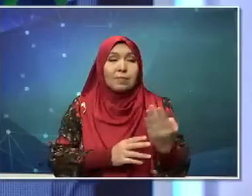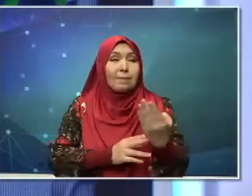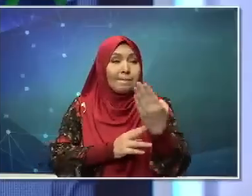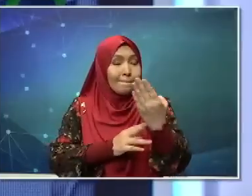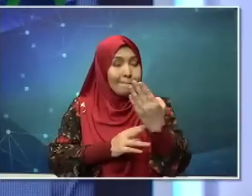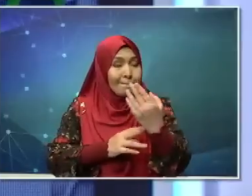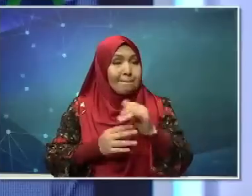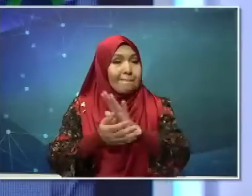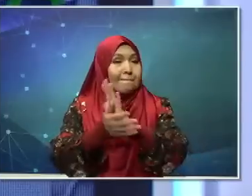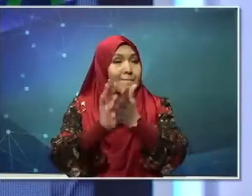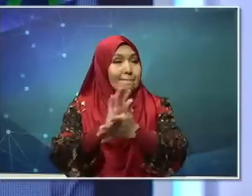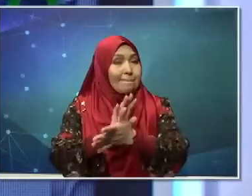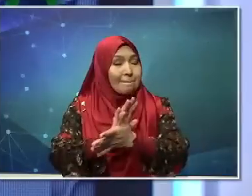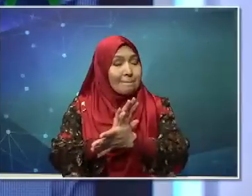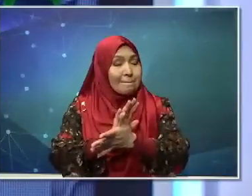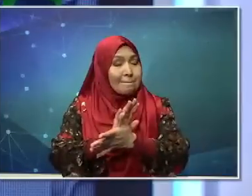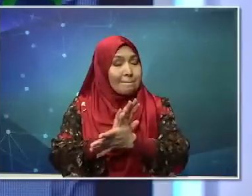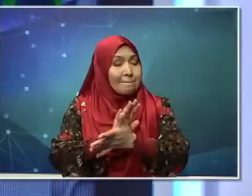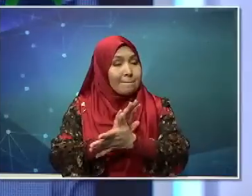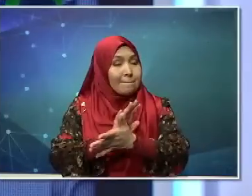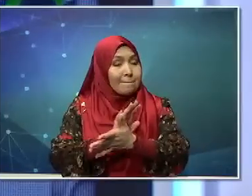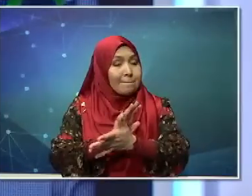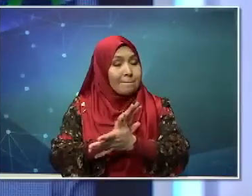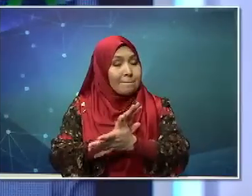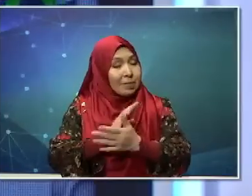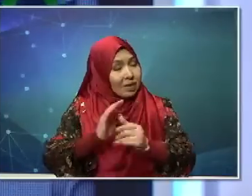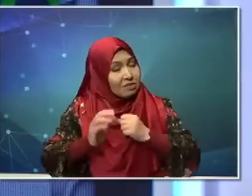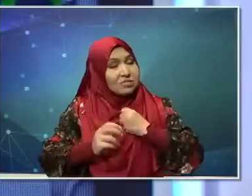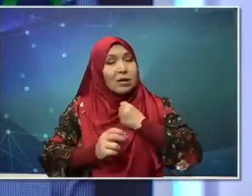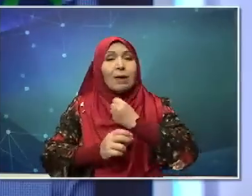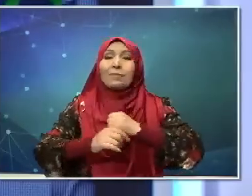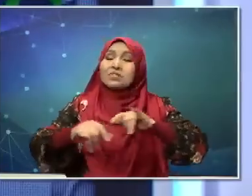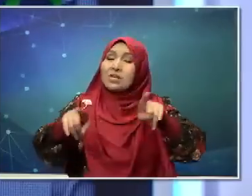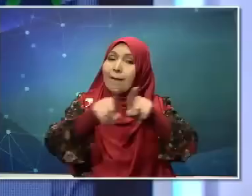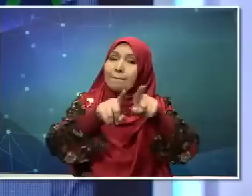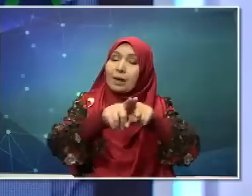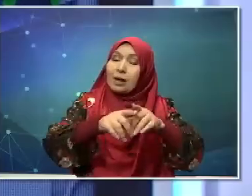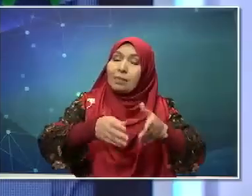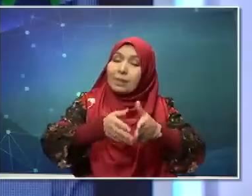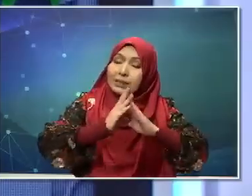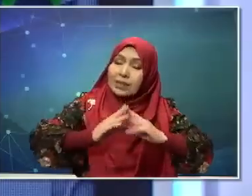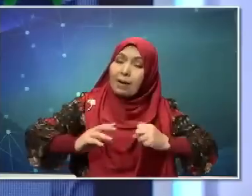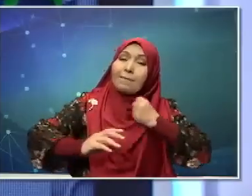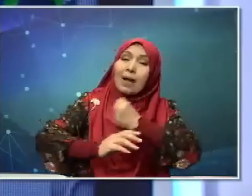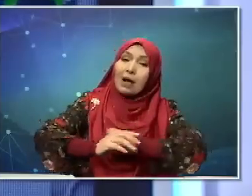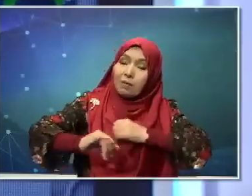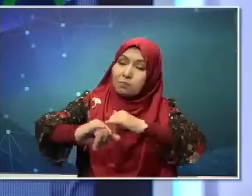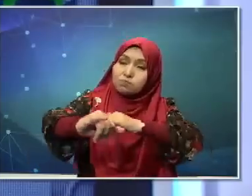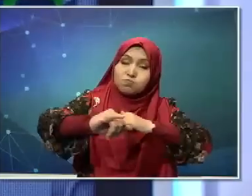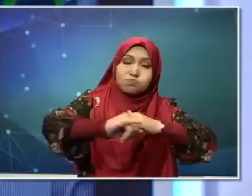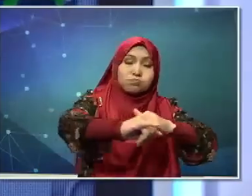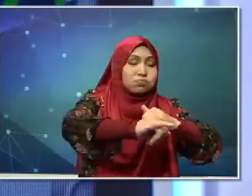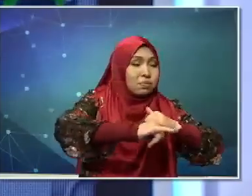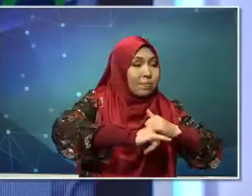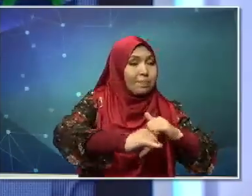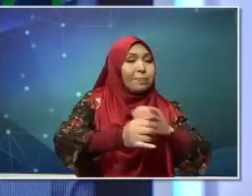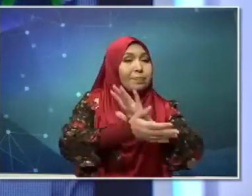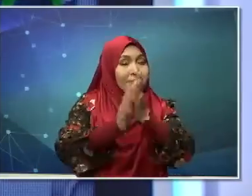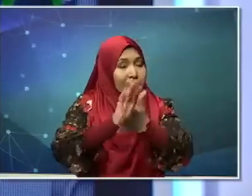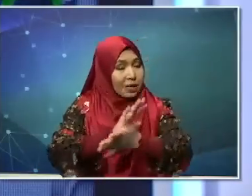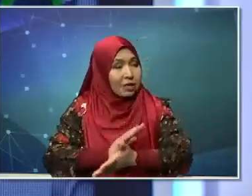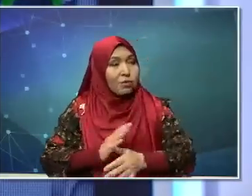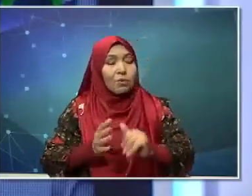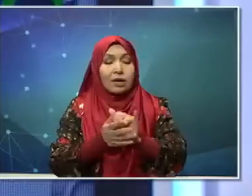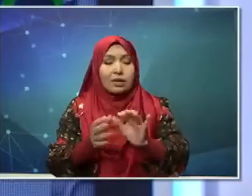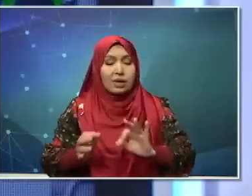kita banyak kan mau apa saling maaf-memaafkan Jadi kenapa cecak lagi ayo detil berasa di membahayakan